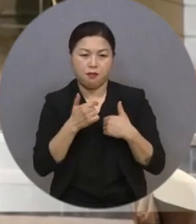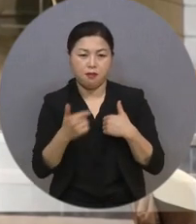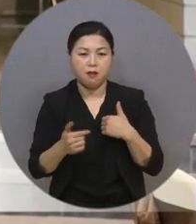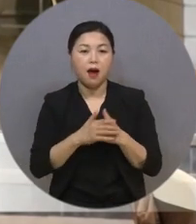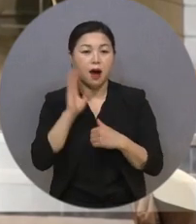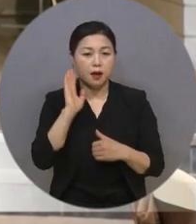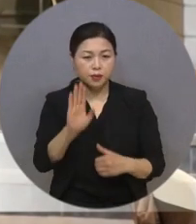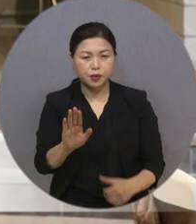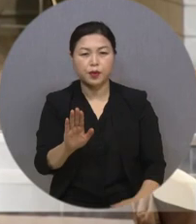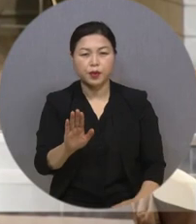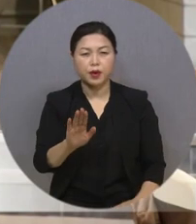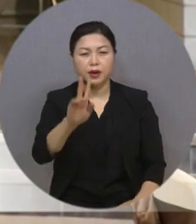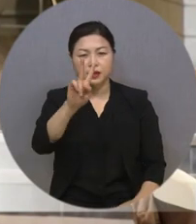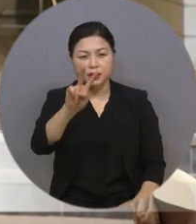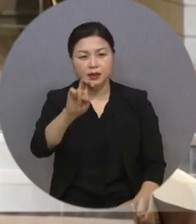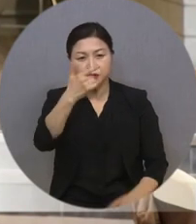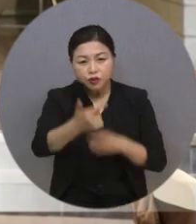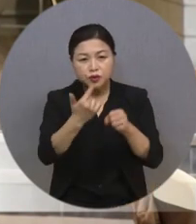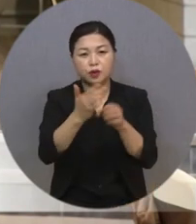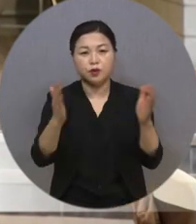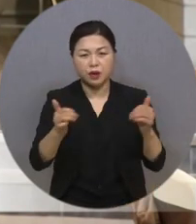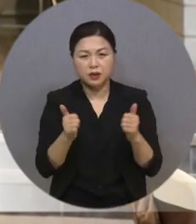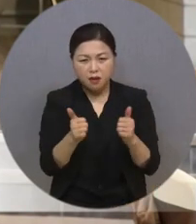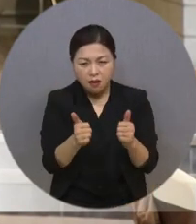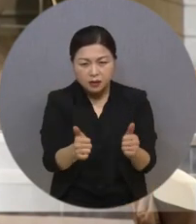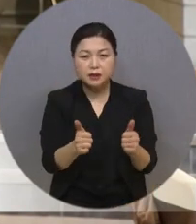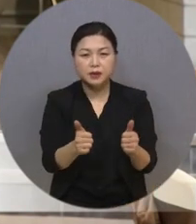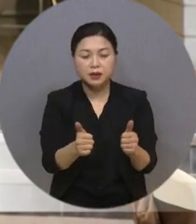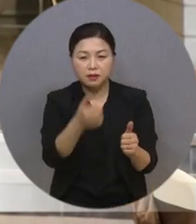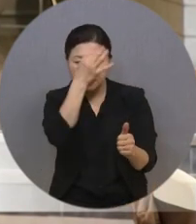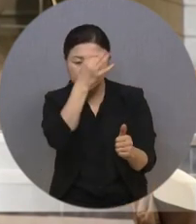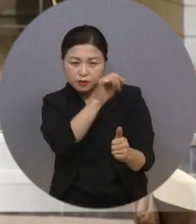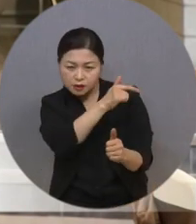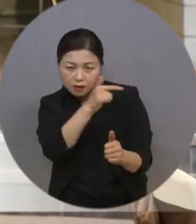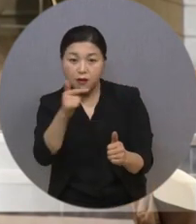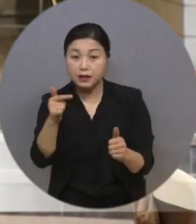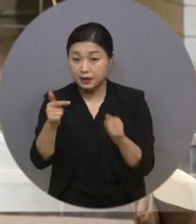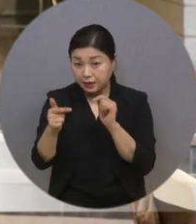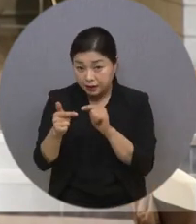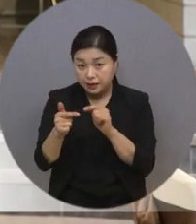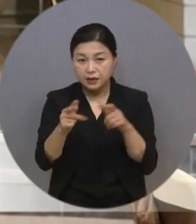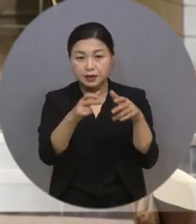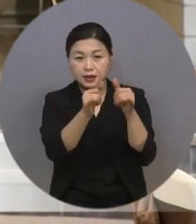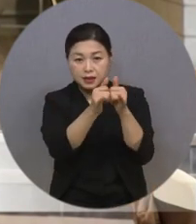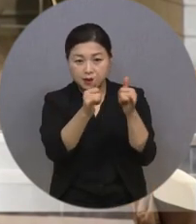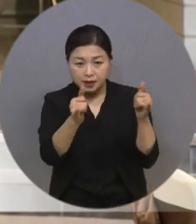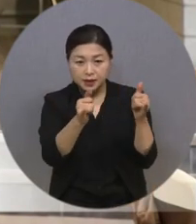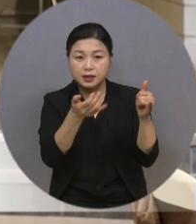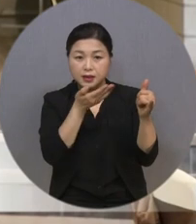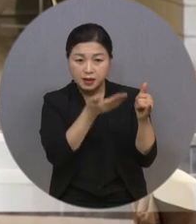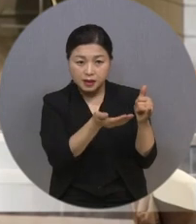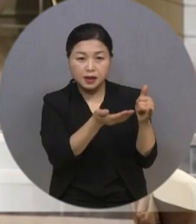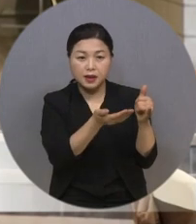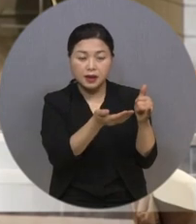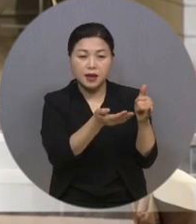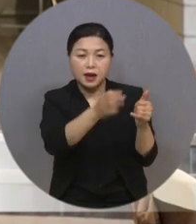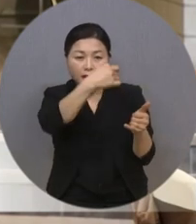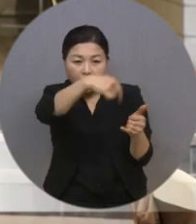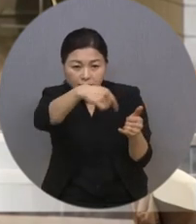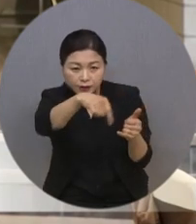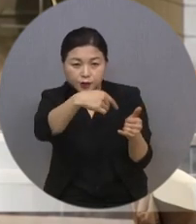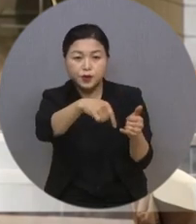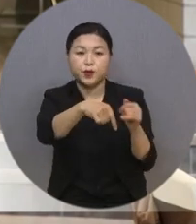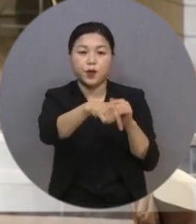앞으로 26년 동안 그동안 열심히 해왔던 노하우라든가 이런 것들 많은 장애물들에게